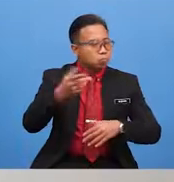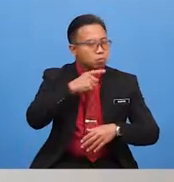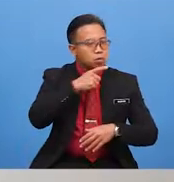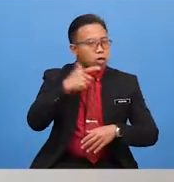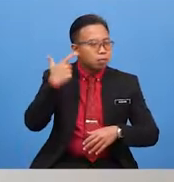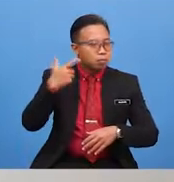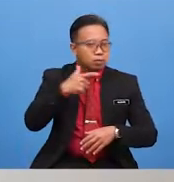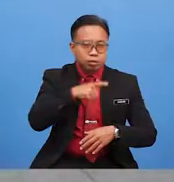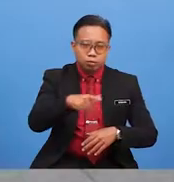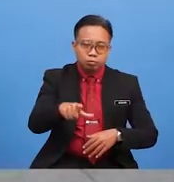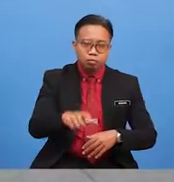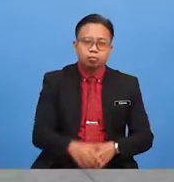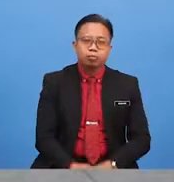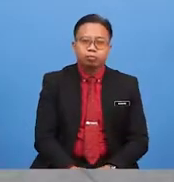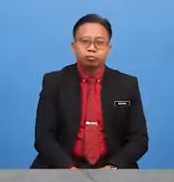Yunani kuno.